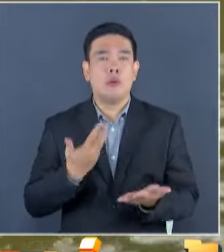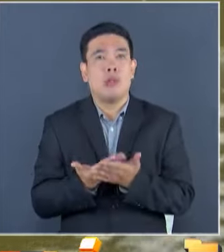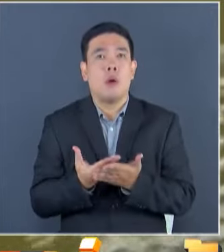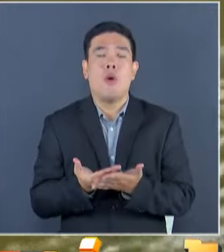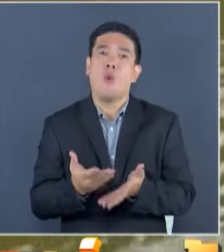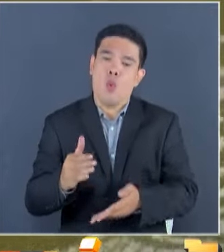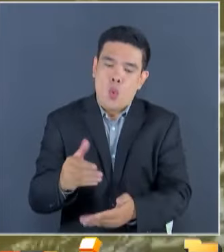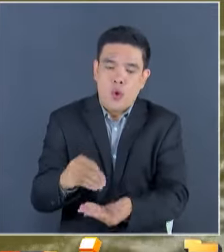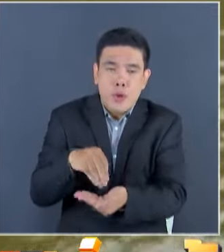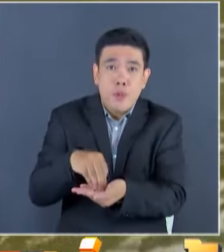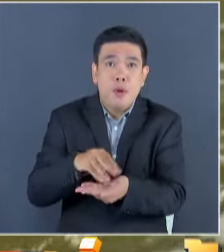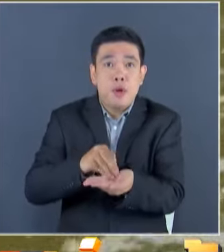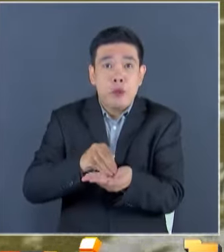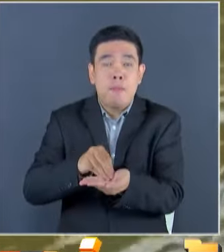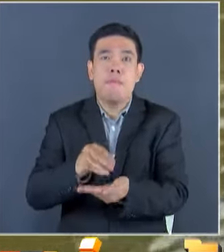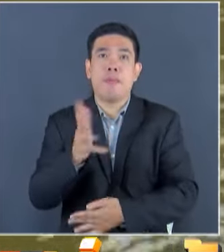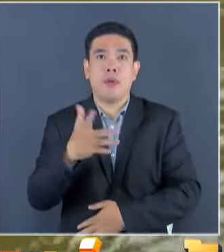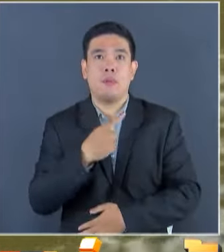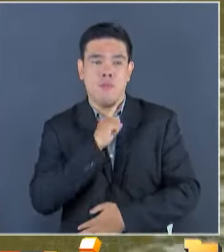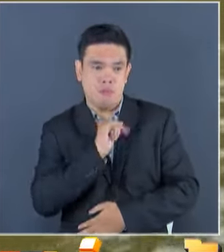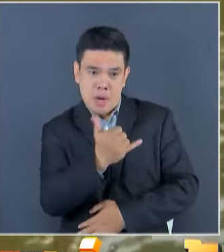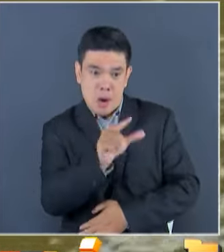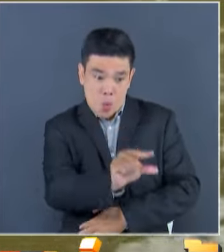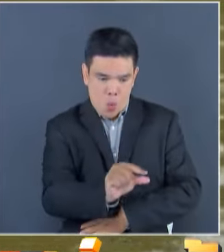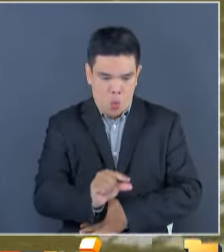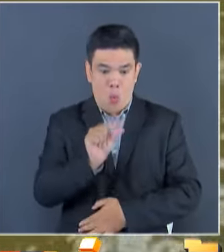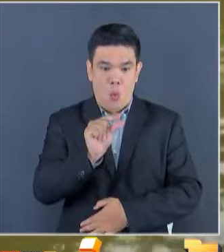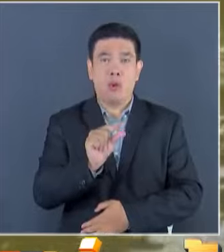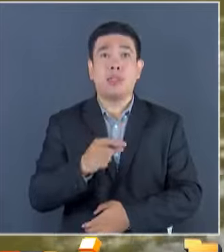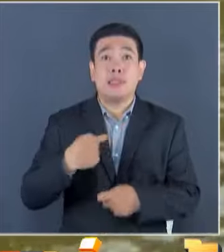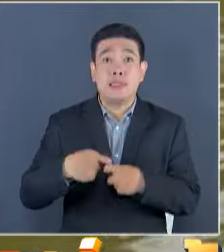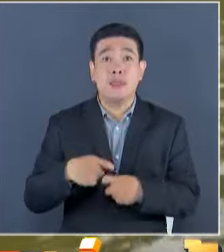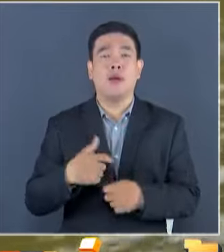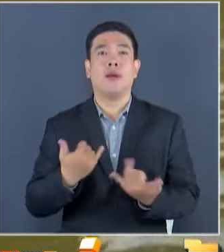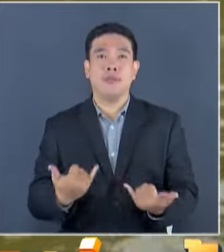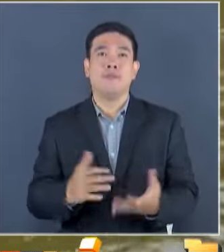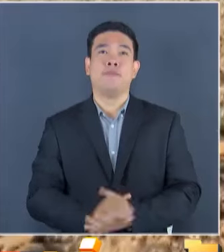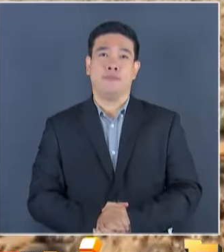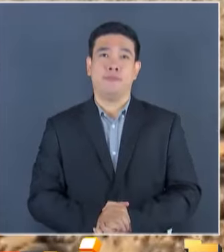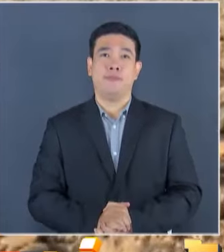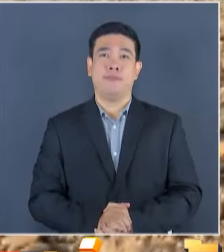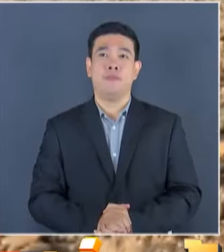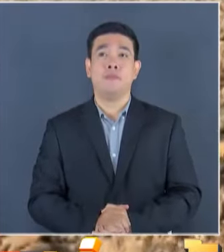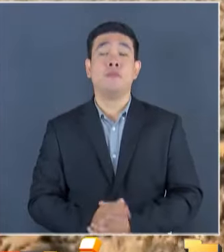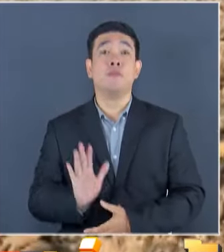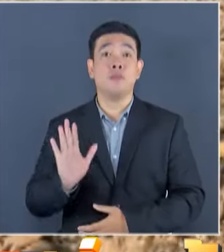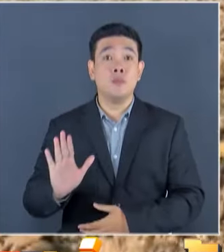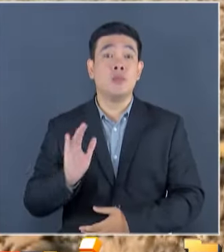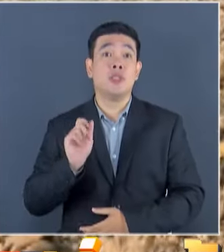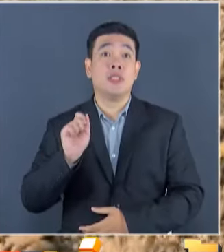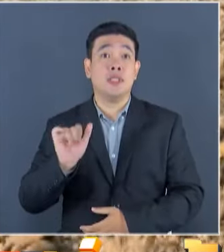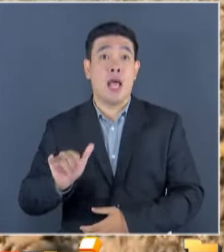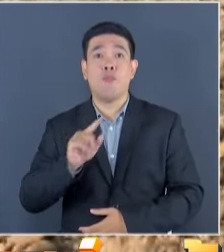งบางวันก็ได้เม็ดใหญ่มั่งเม็ดเล็กมั่งค่ะ ส่วนทางด้านคุณสยามเยาวยอด